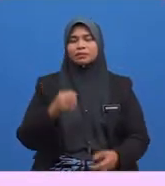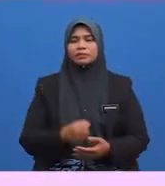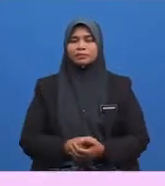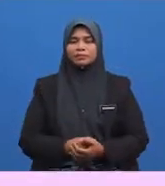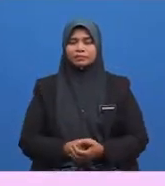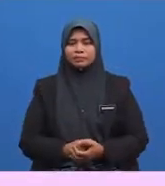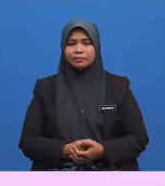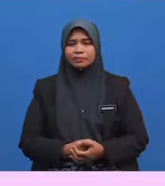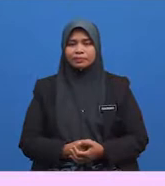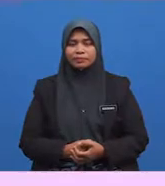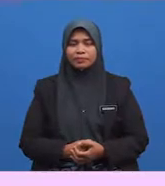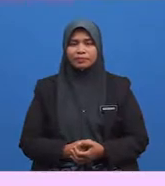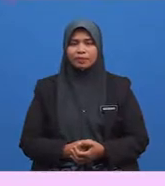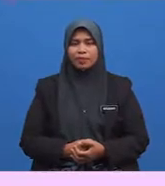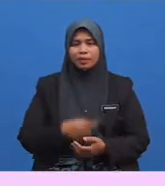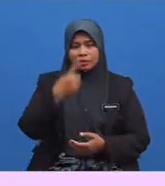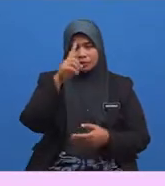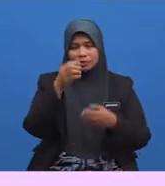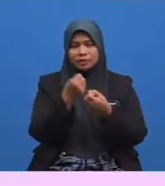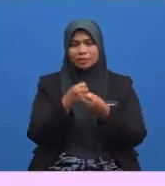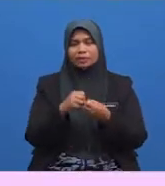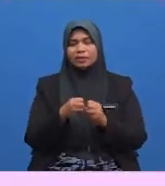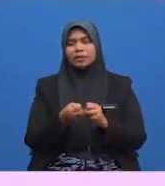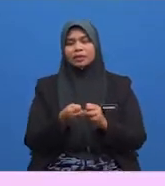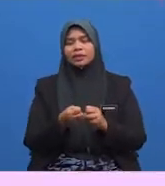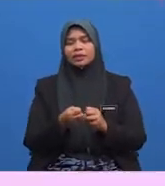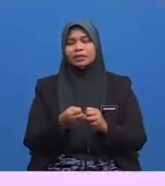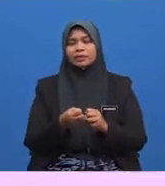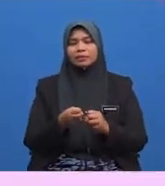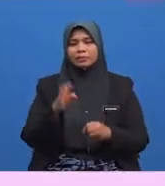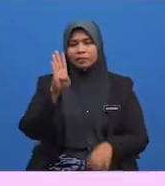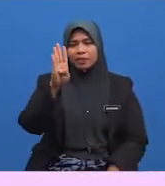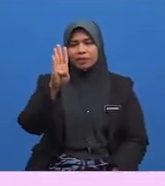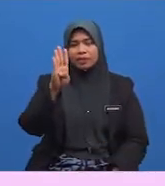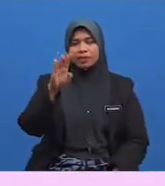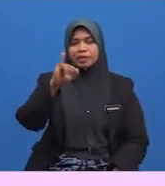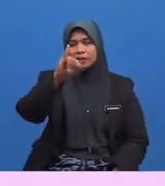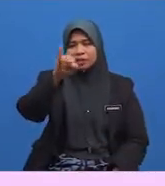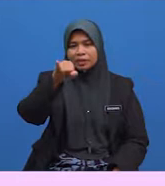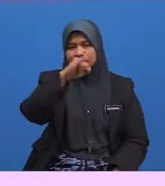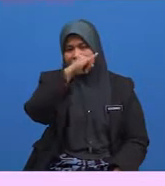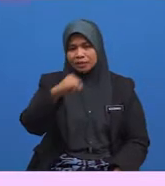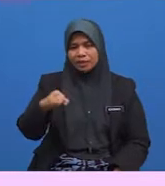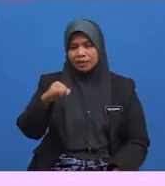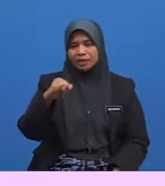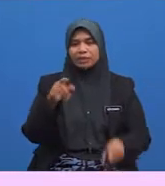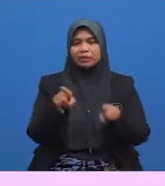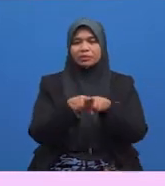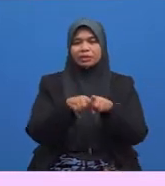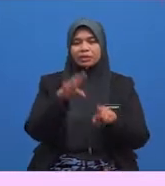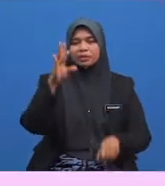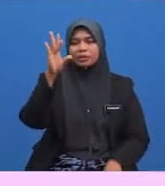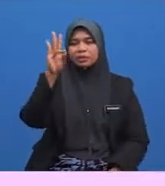78.57 cm². Bagi penyelesaian soalan B, nilai jejari yang diberi ialah